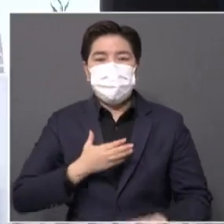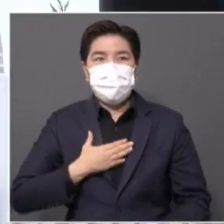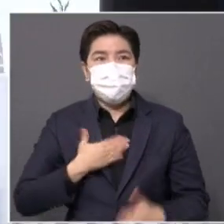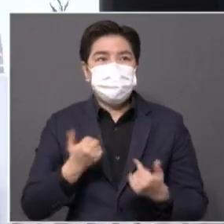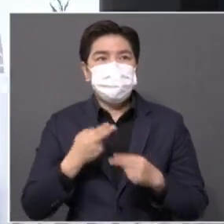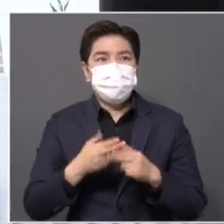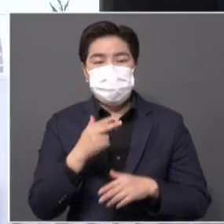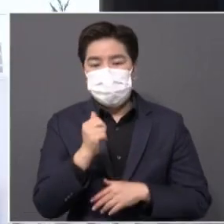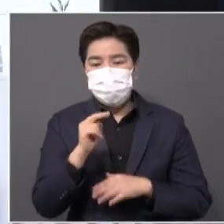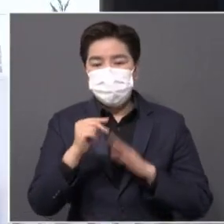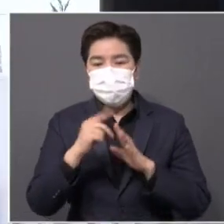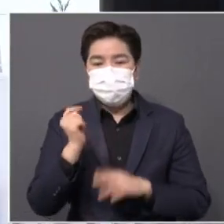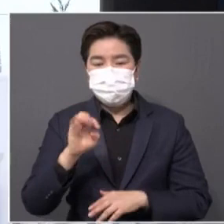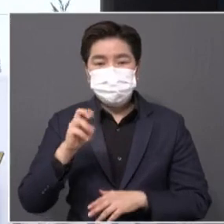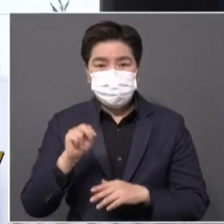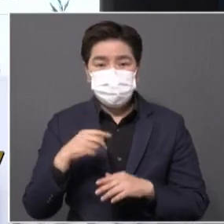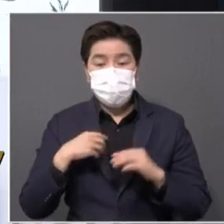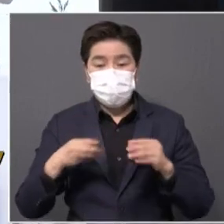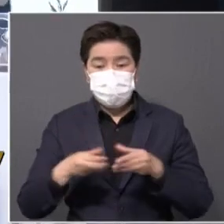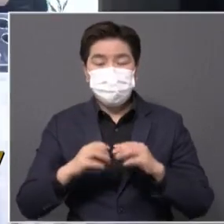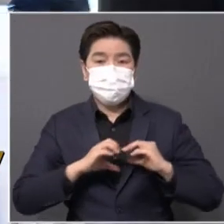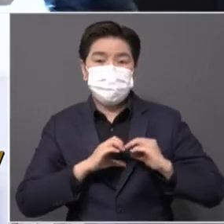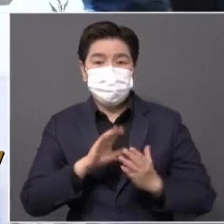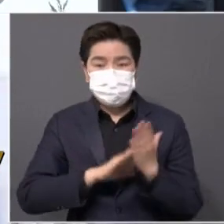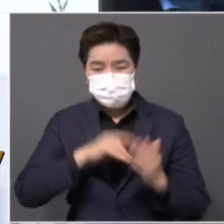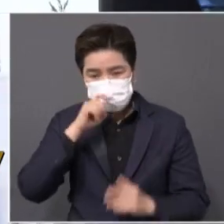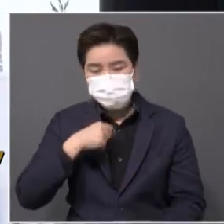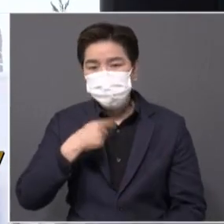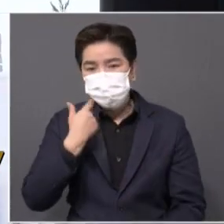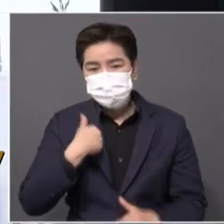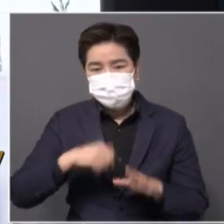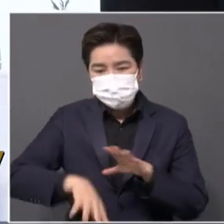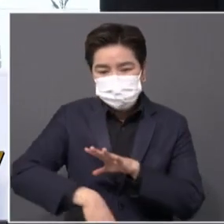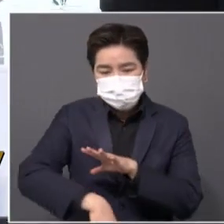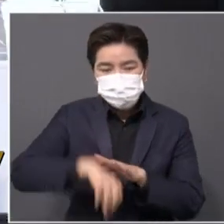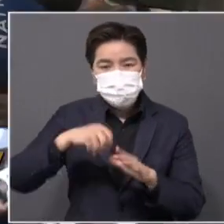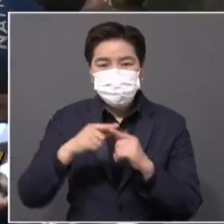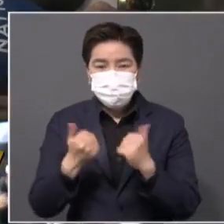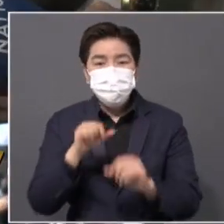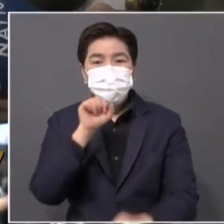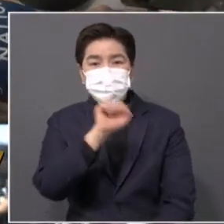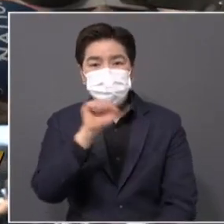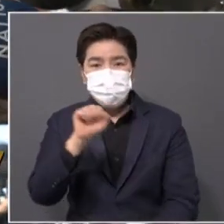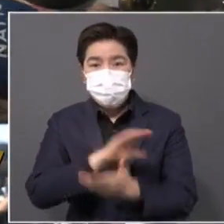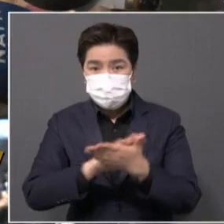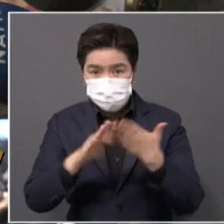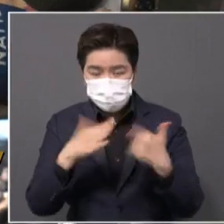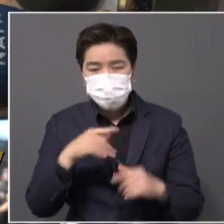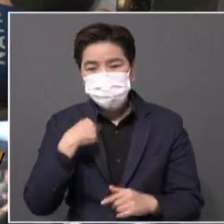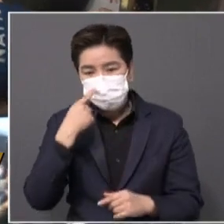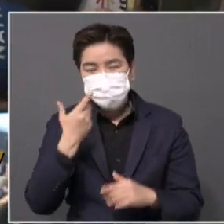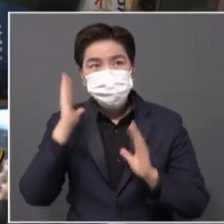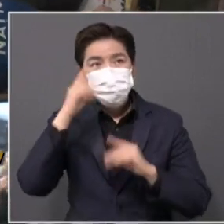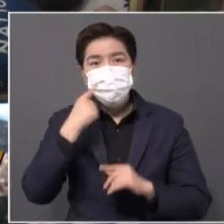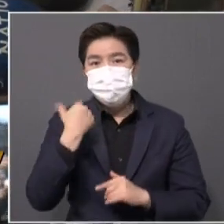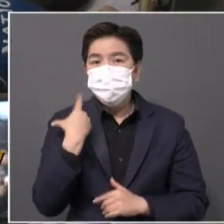นายอนุทินชาญวีรกูลหัวหน้าพรรคภูมิใจไทยได้กล่าวภายหลังการจับหมายเลขลำดับสมัครส.สแบบบัญชีรายชื่อใน